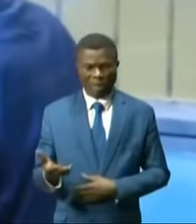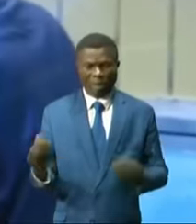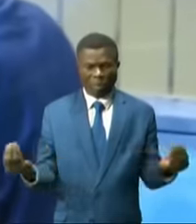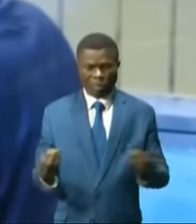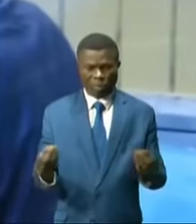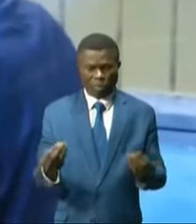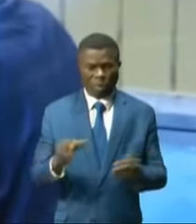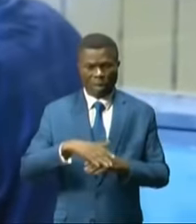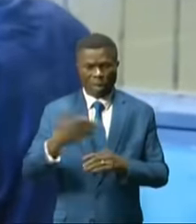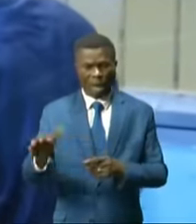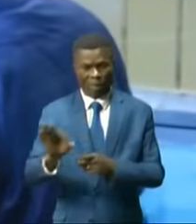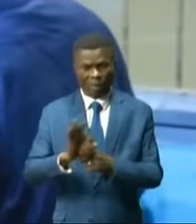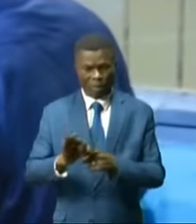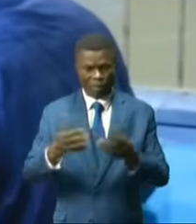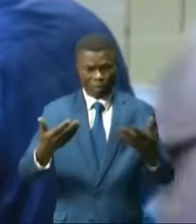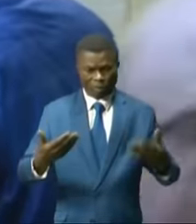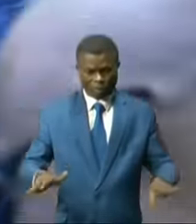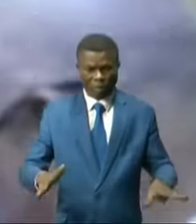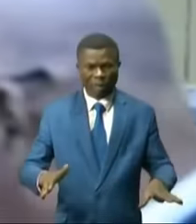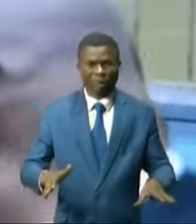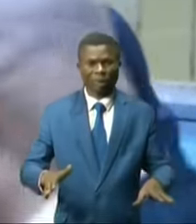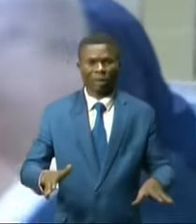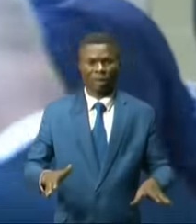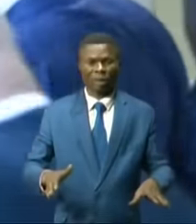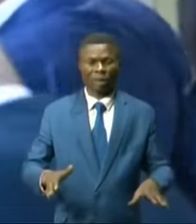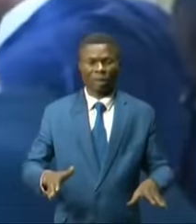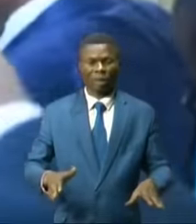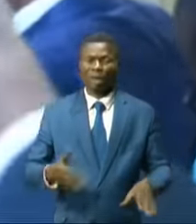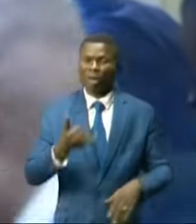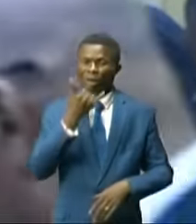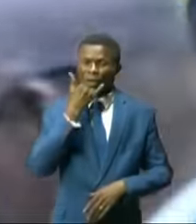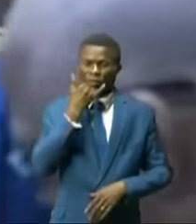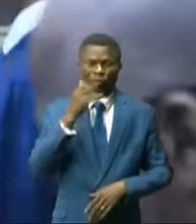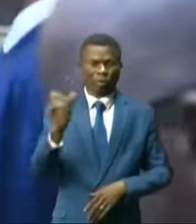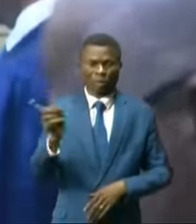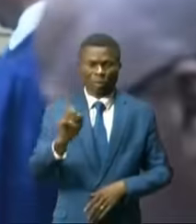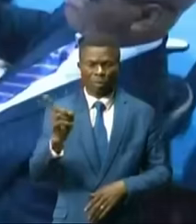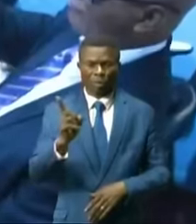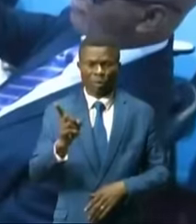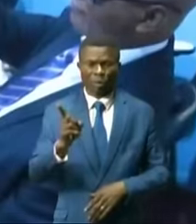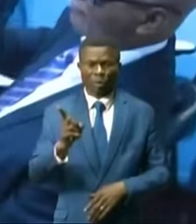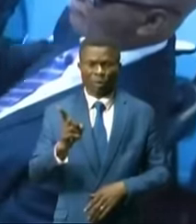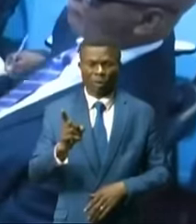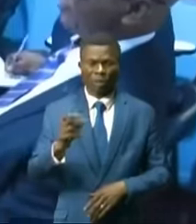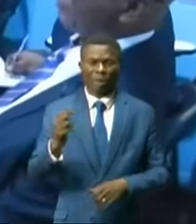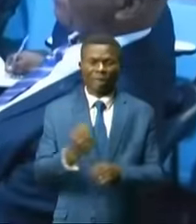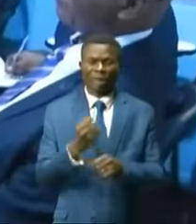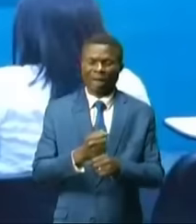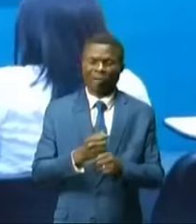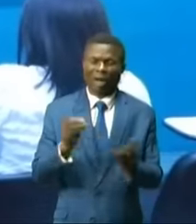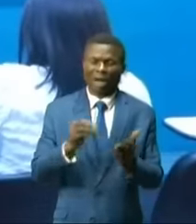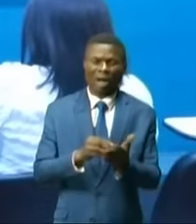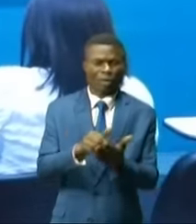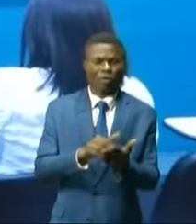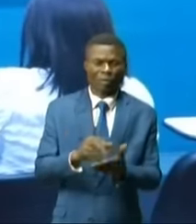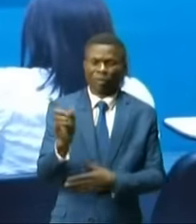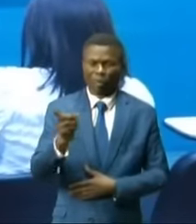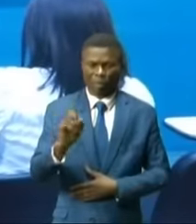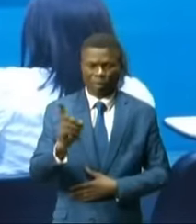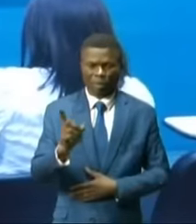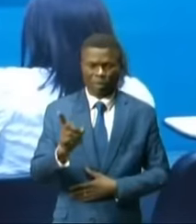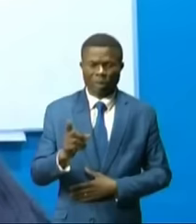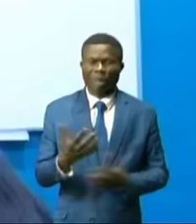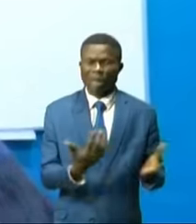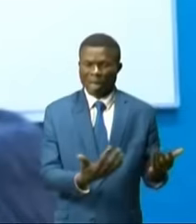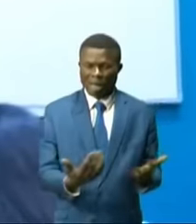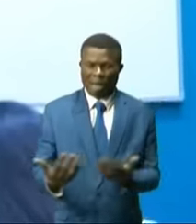afin qu'après cette formation, aucune tâche auquel devoir des services qui nécessitent